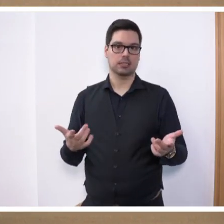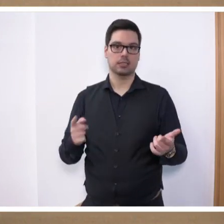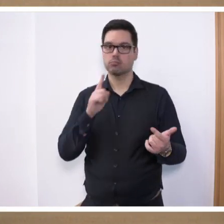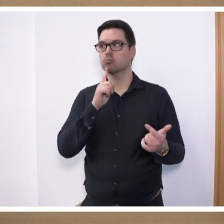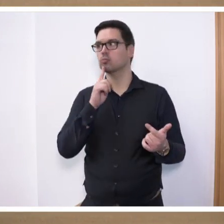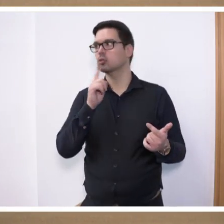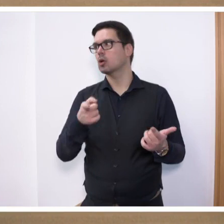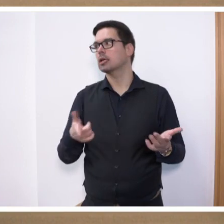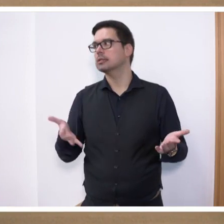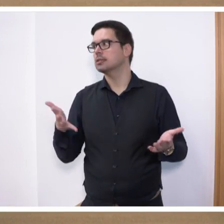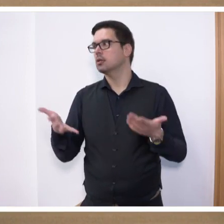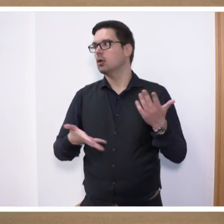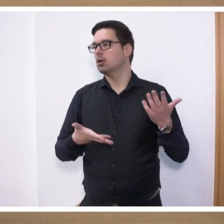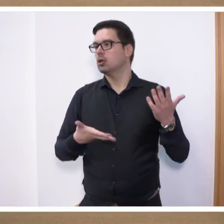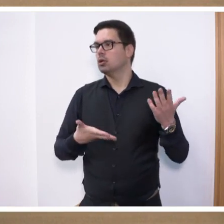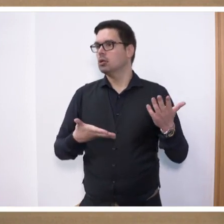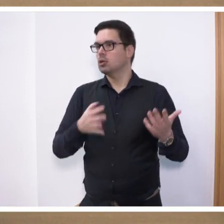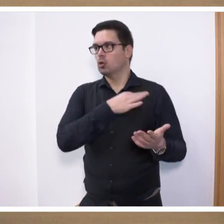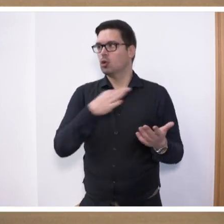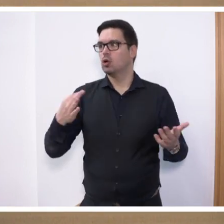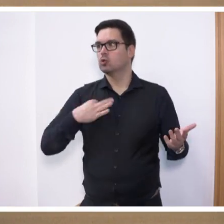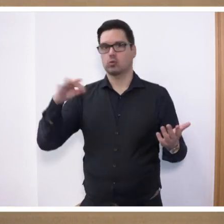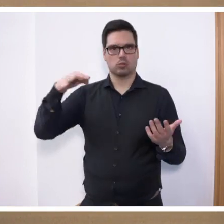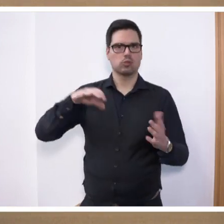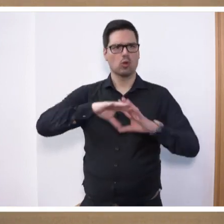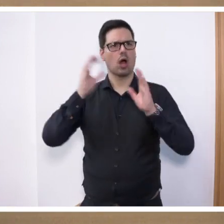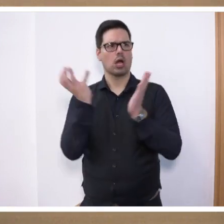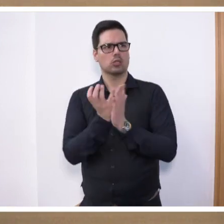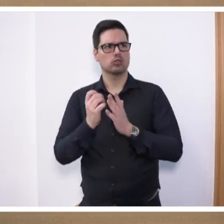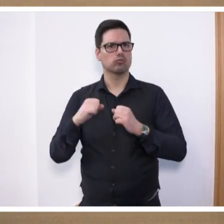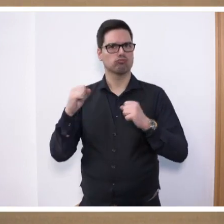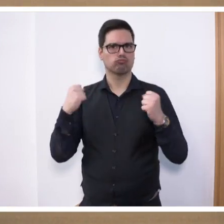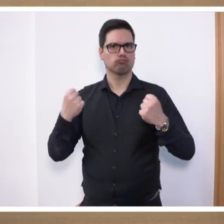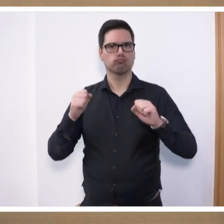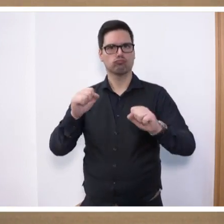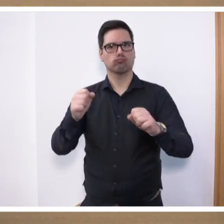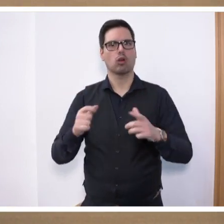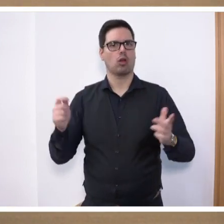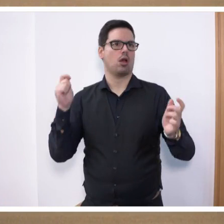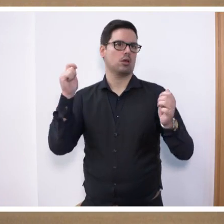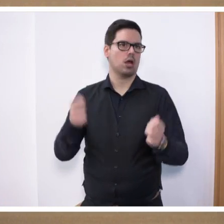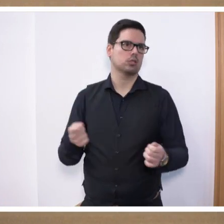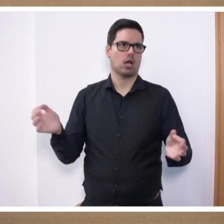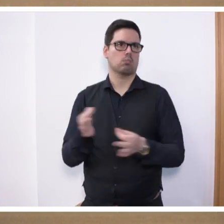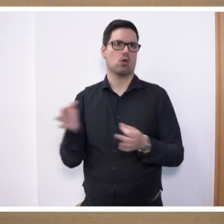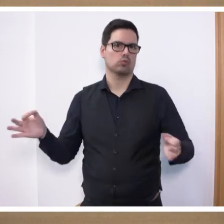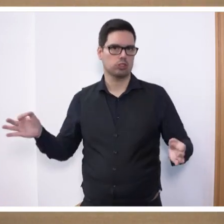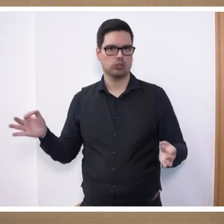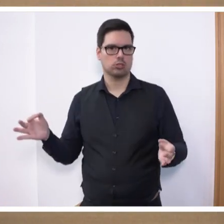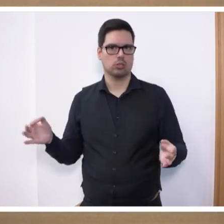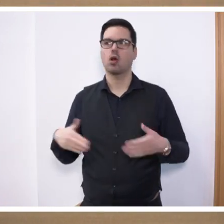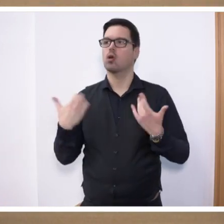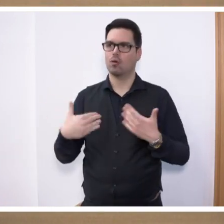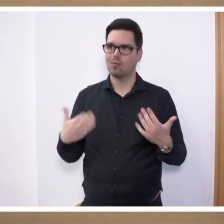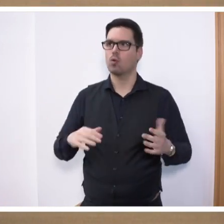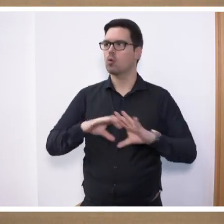gut, wenn der Gesundheitsminister das ja alles schon macht, dann ist der Antrag hinfällig. Da bin ich ja froh, dass